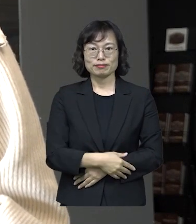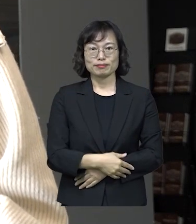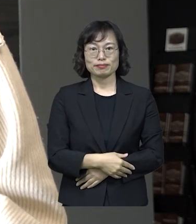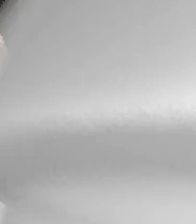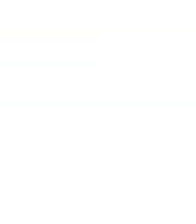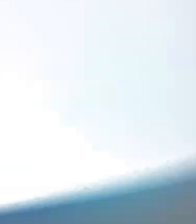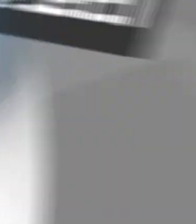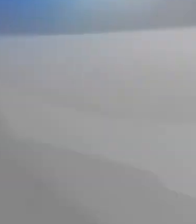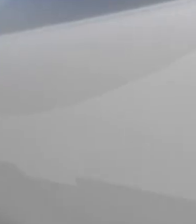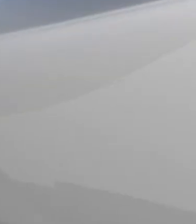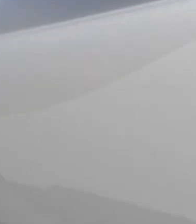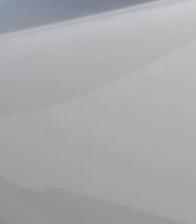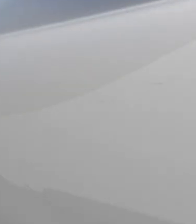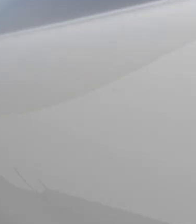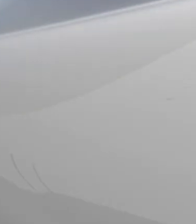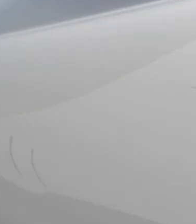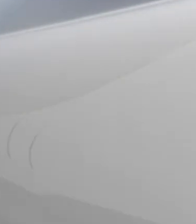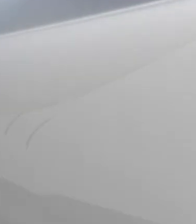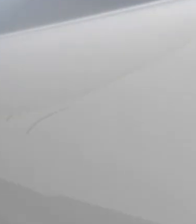리포터였습니다.